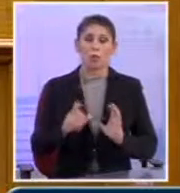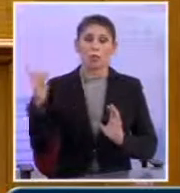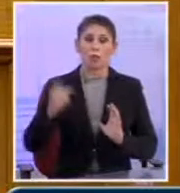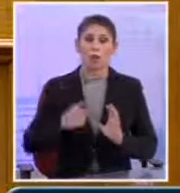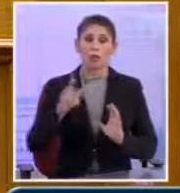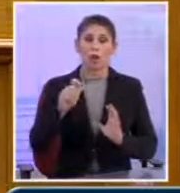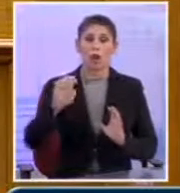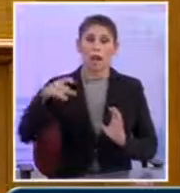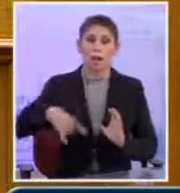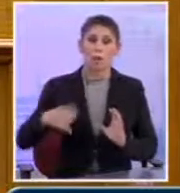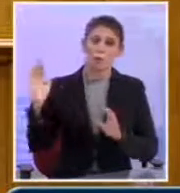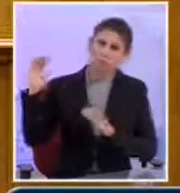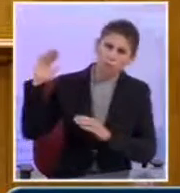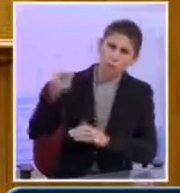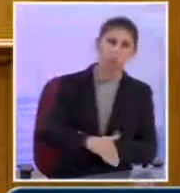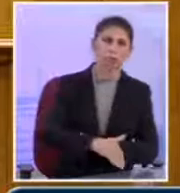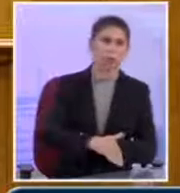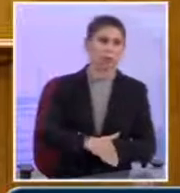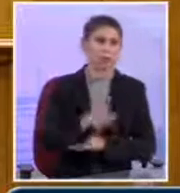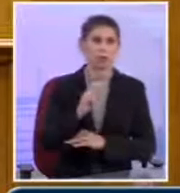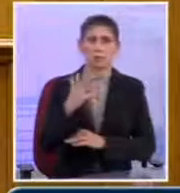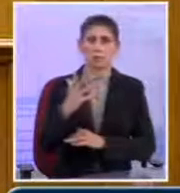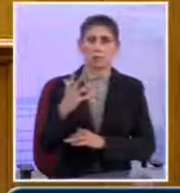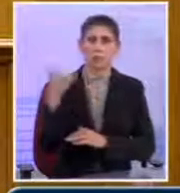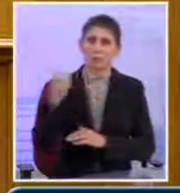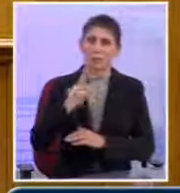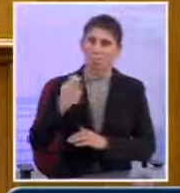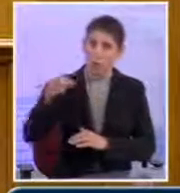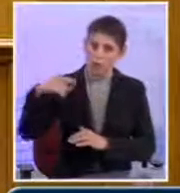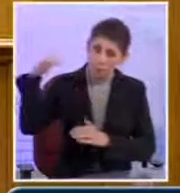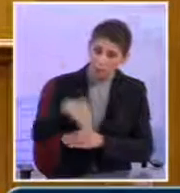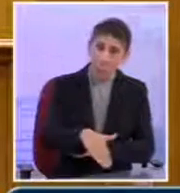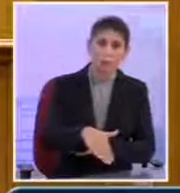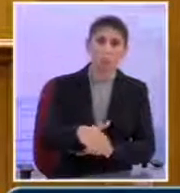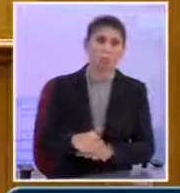του ΑΕΠ, το ότι κατέρευσε το 25% του ΑΕΠ, ότι κατέρευσε